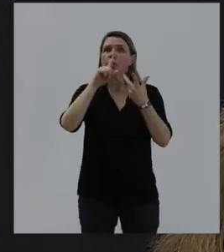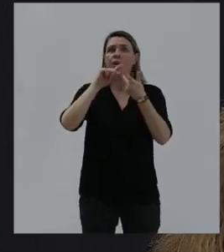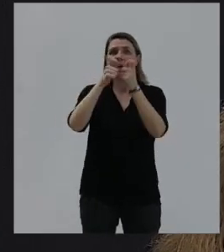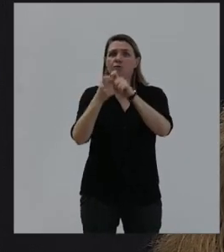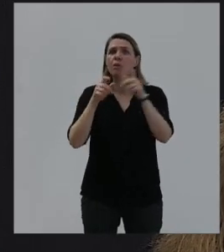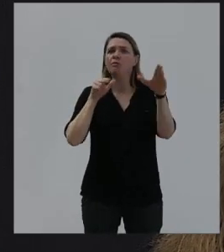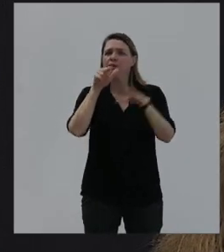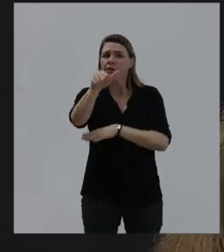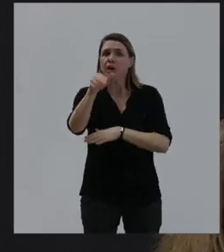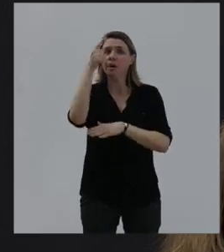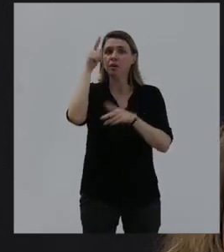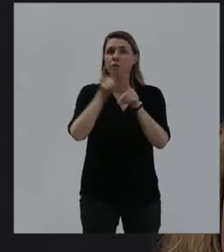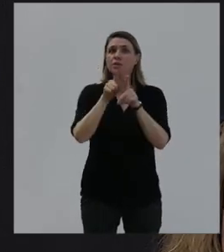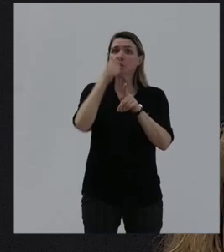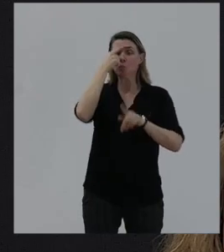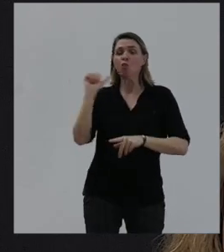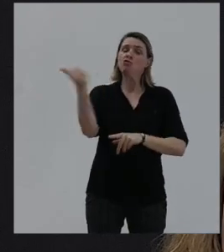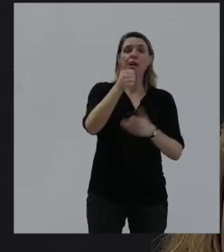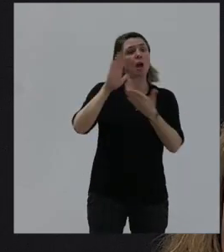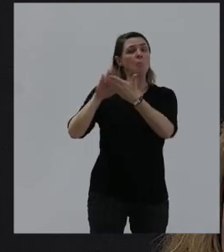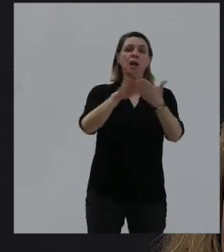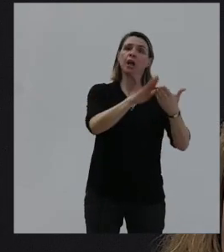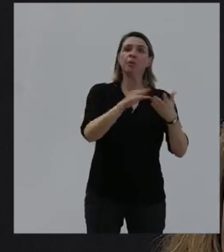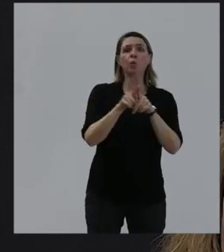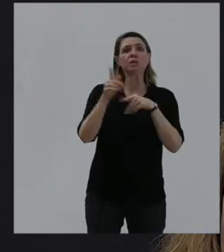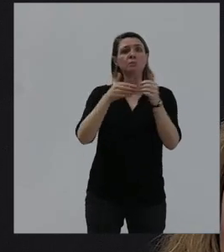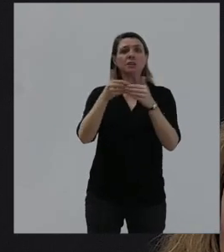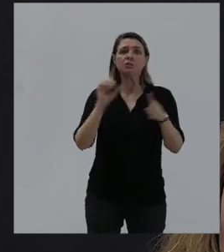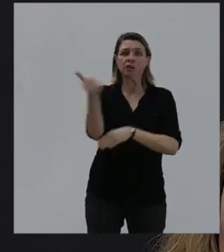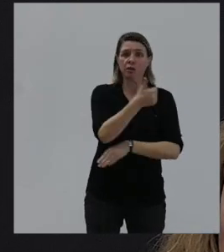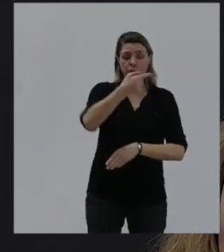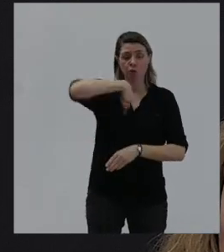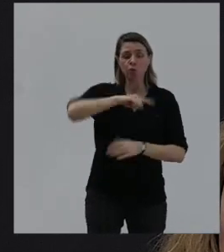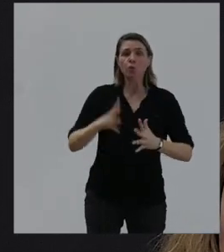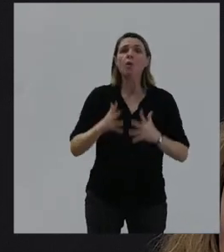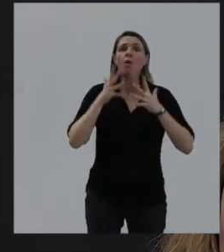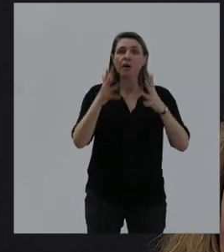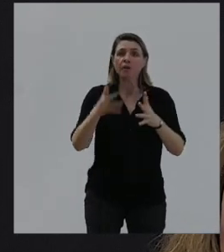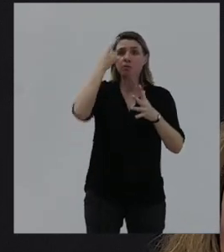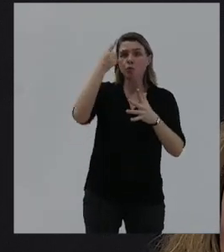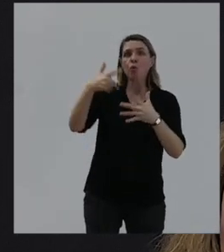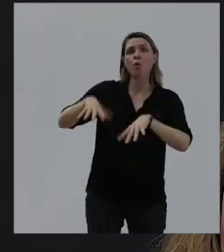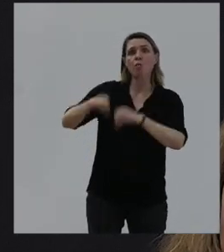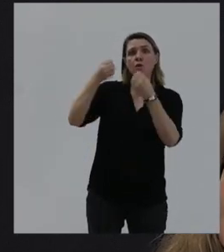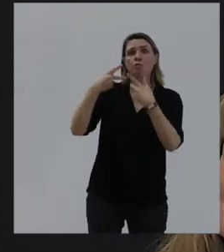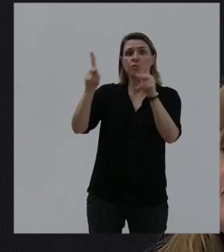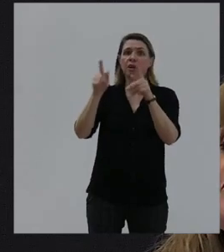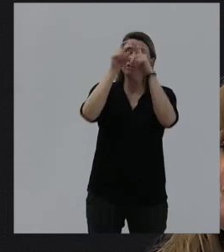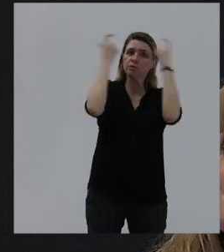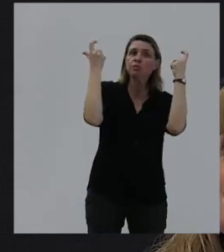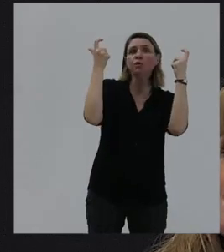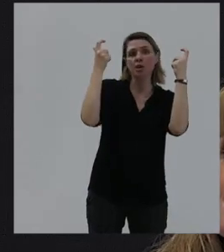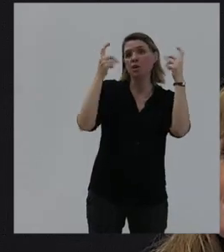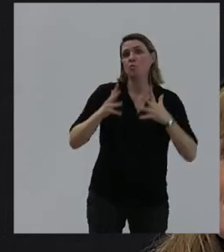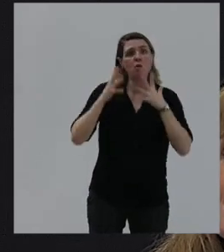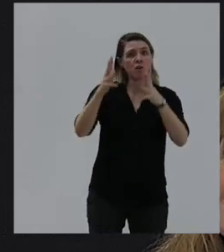venir, Guérini, sur la part du mérite individuel dans les primes et les carrières, nous nous sommes engagés du côté de l'emploi public et de la défense des statuts et continuerons à